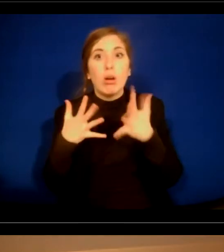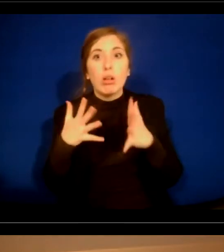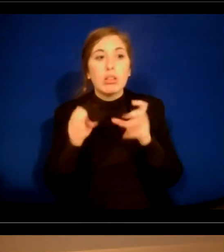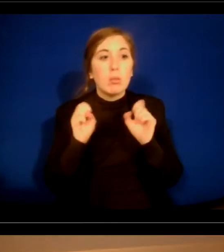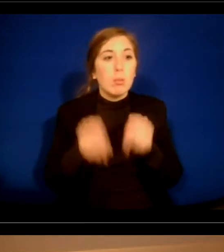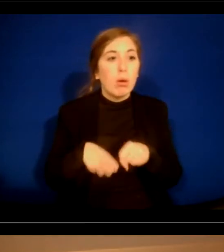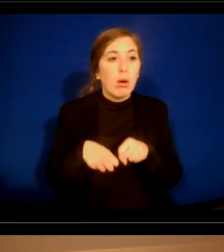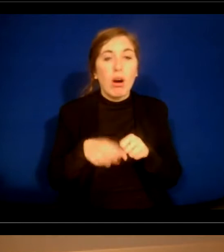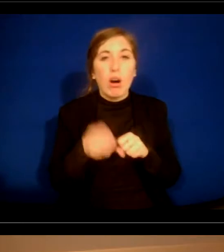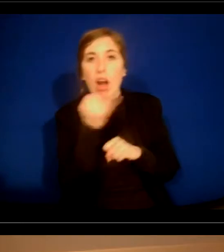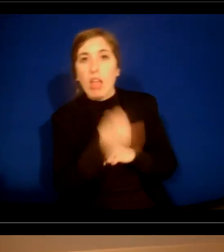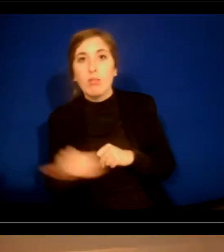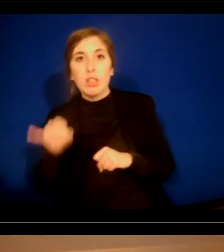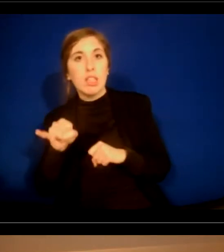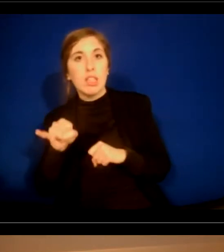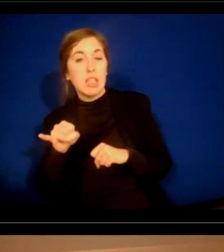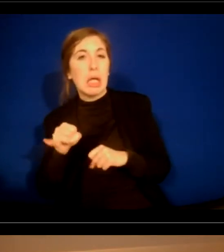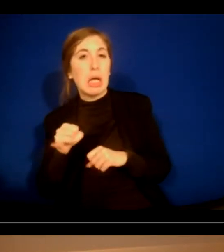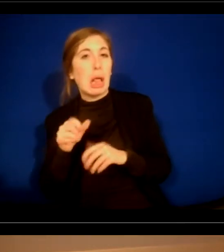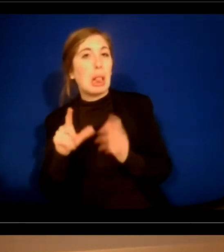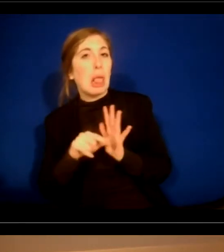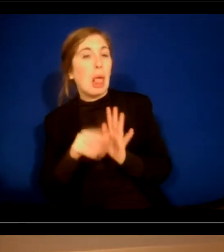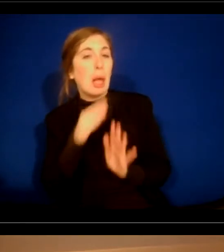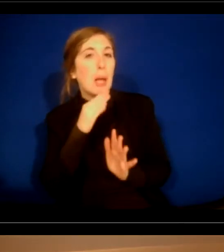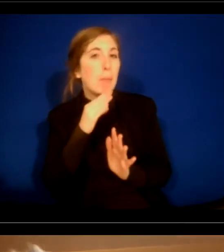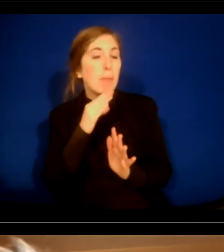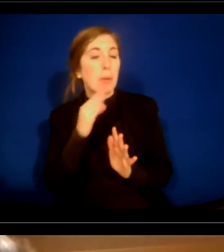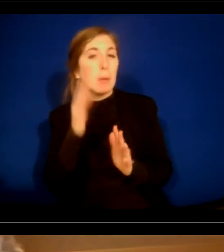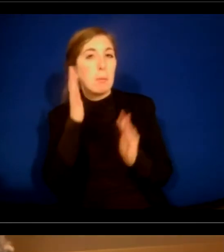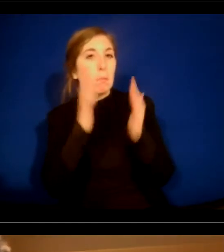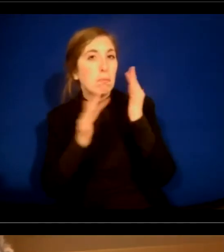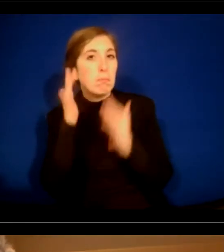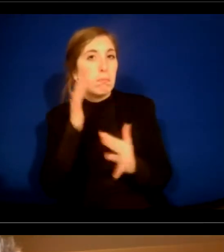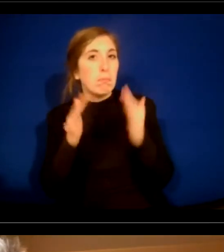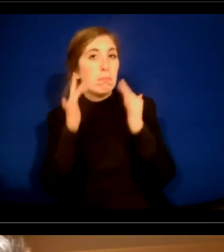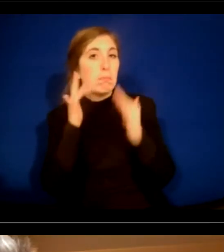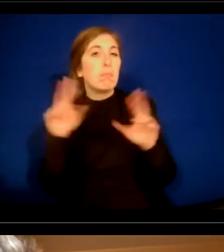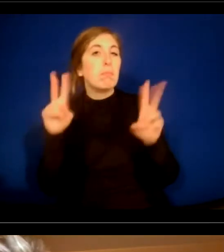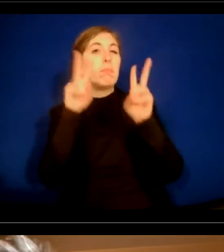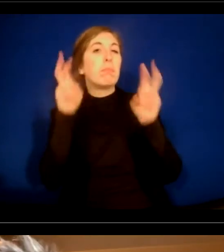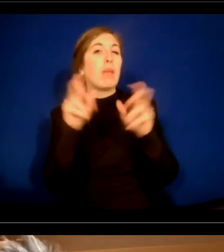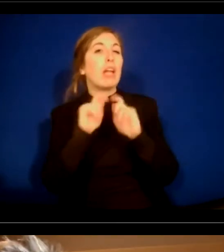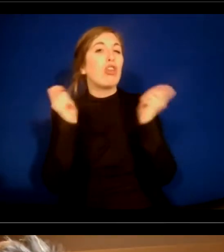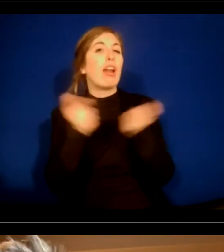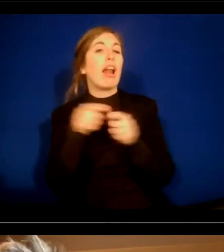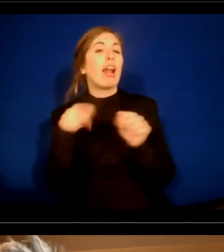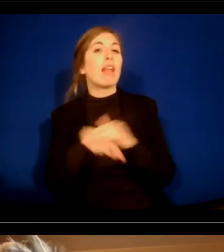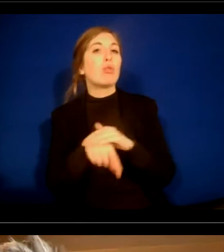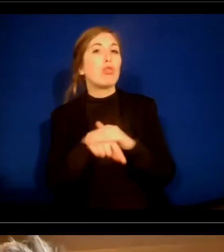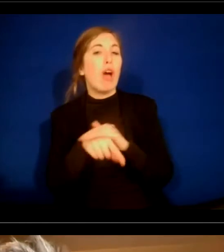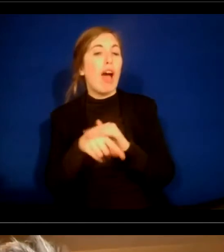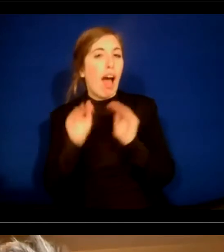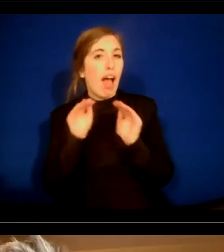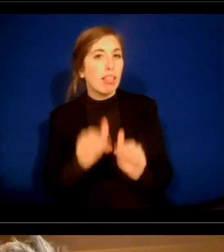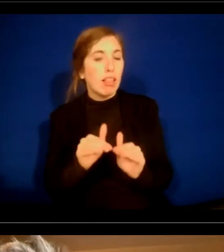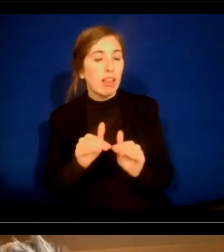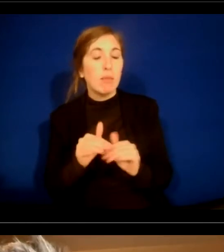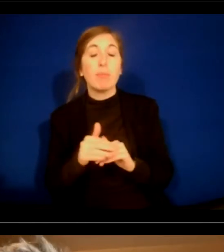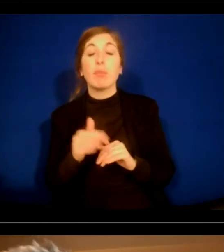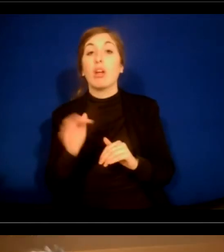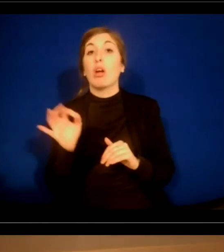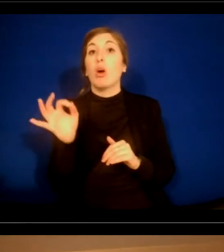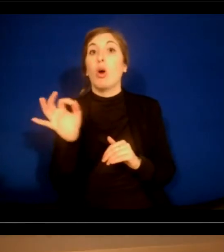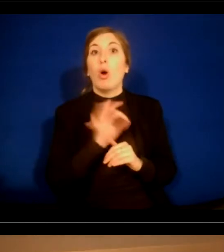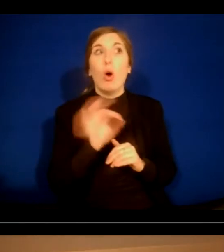una riflessione sui i rifugiati in generale e su com'è la situazione anche nei